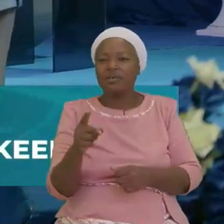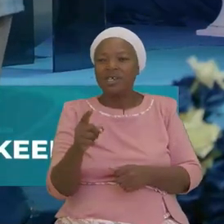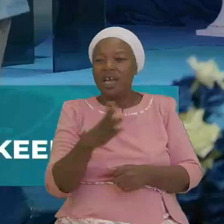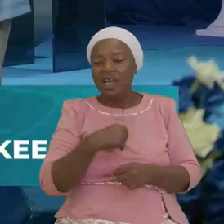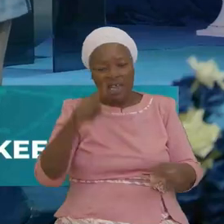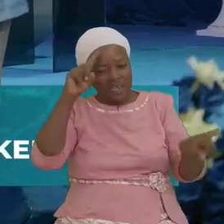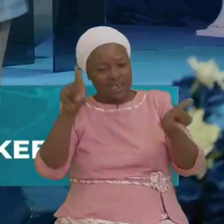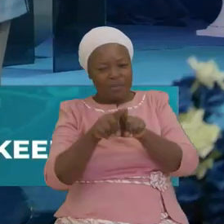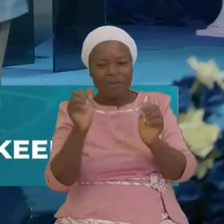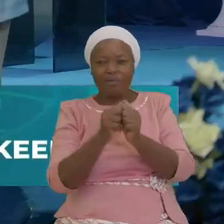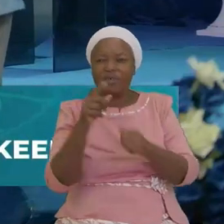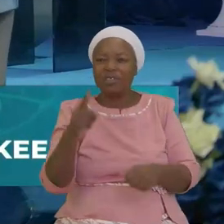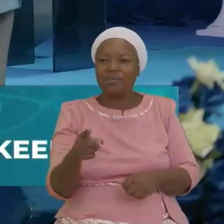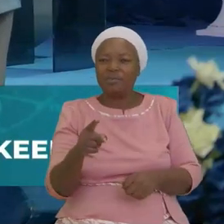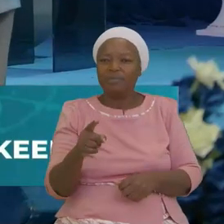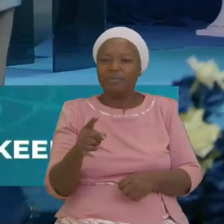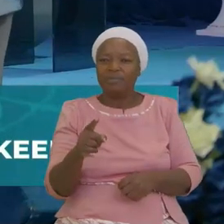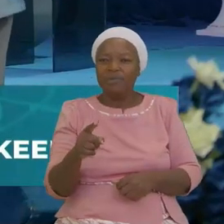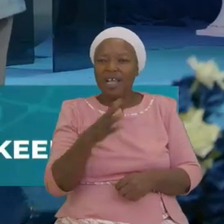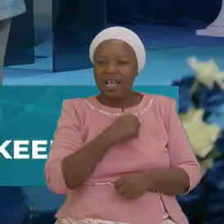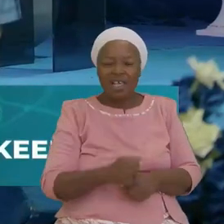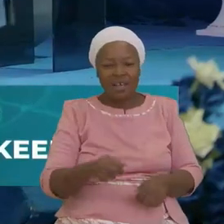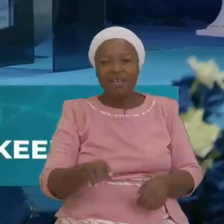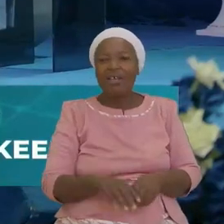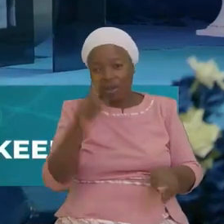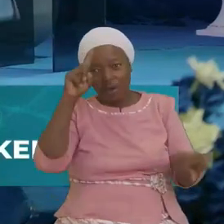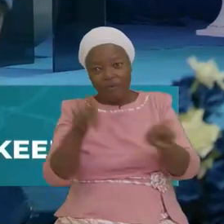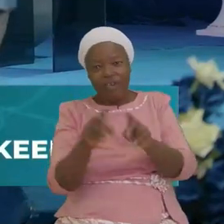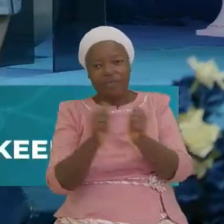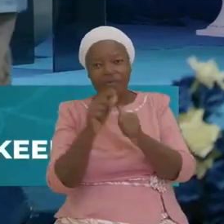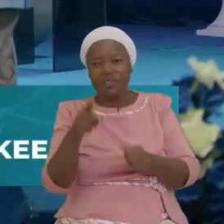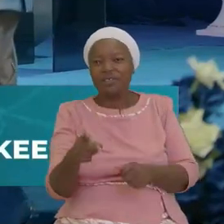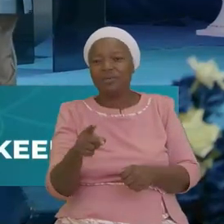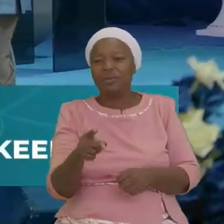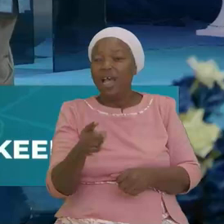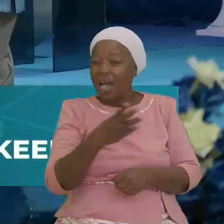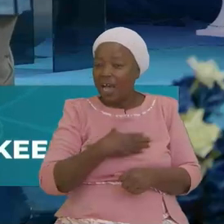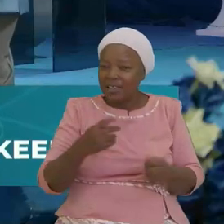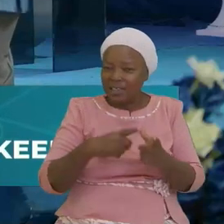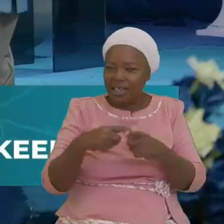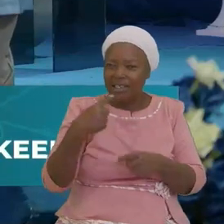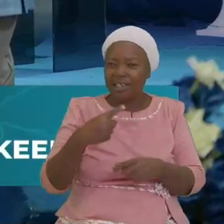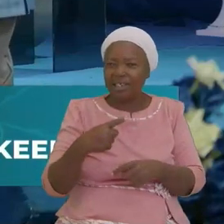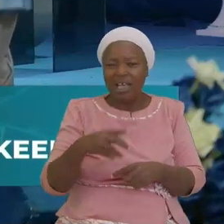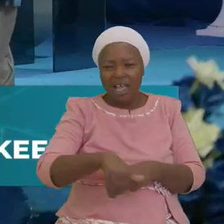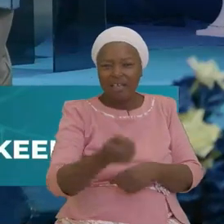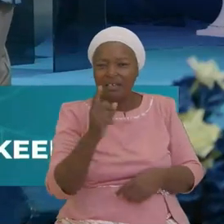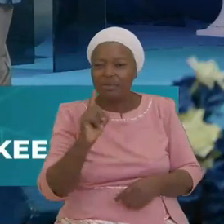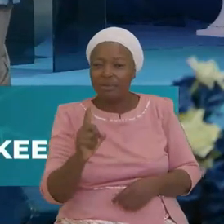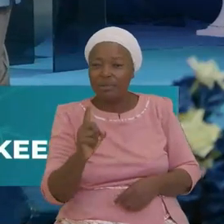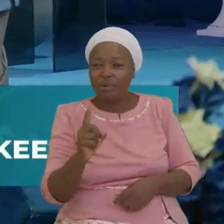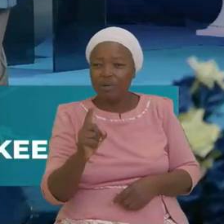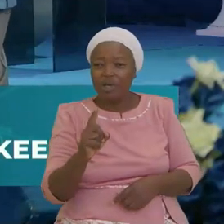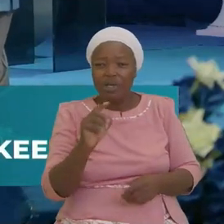et puis il fait alliance avec vous, il s'accorde avec vous, alors il y a une alliance avec